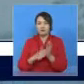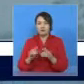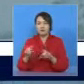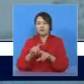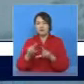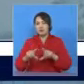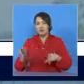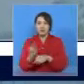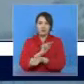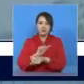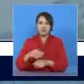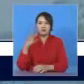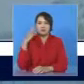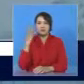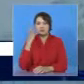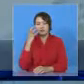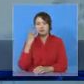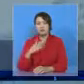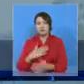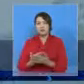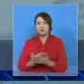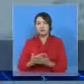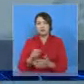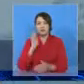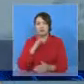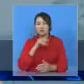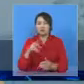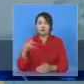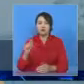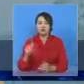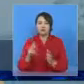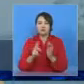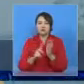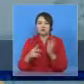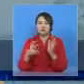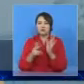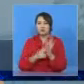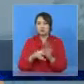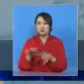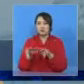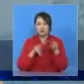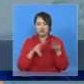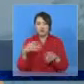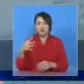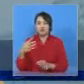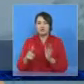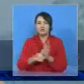стационарлық емде. Жүкті әйелдер бойынша 128 жүкті әйел бақылауда, оның ішінде 47